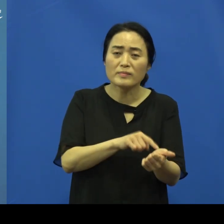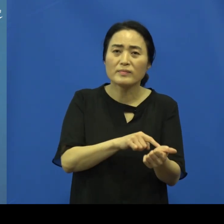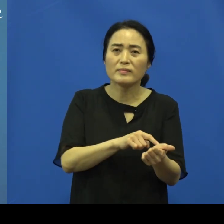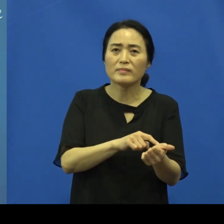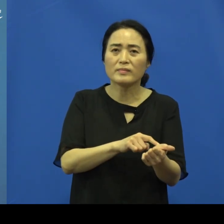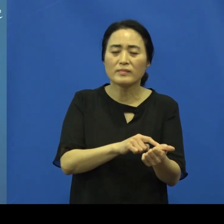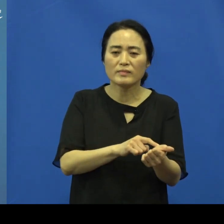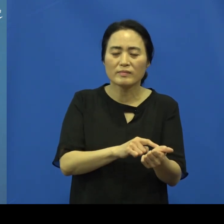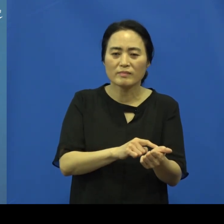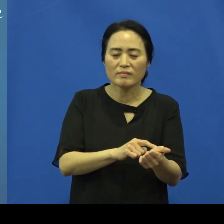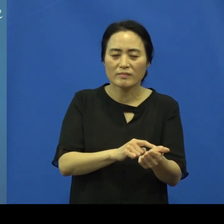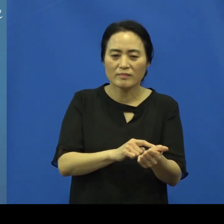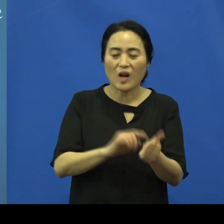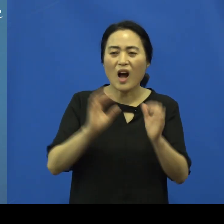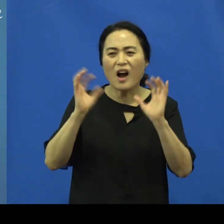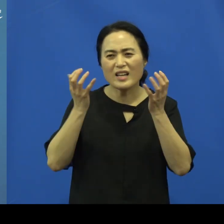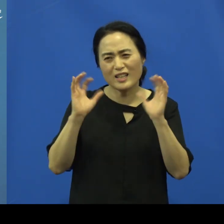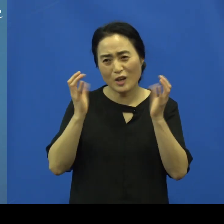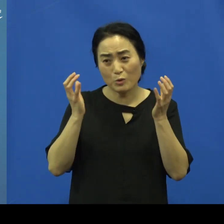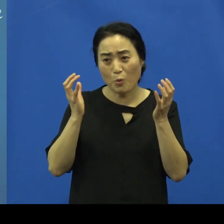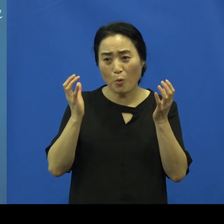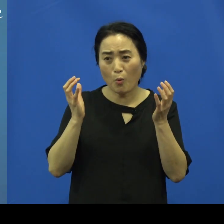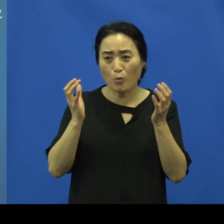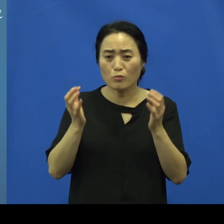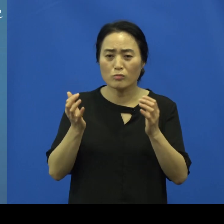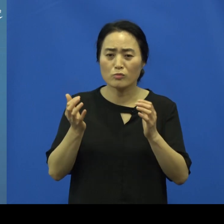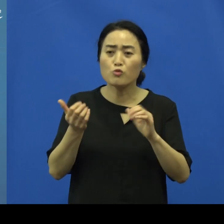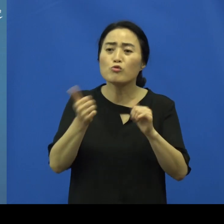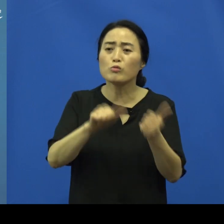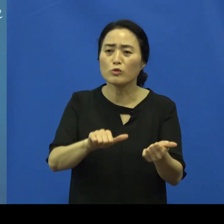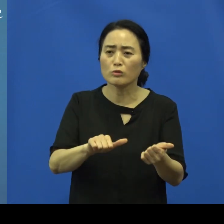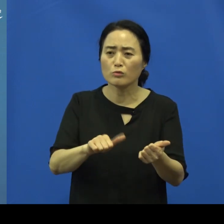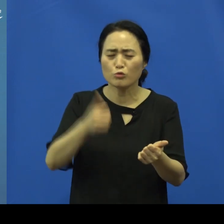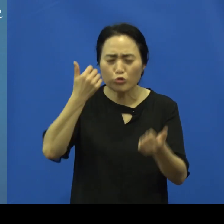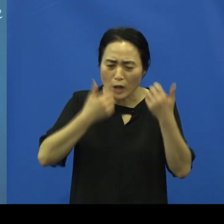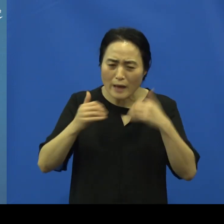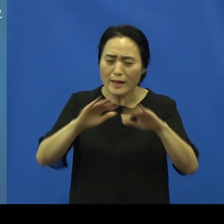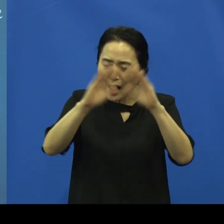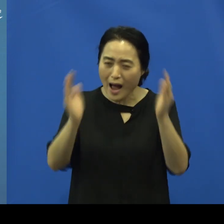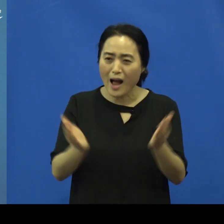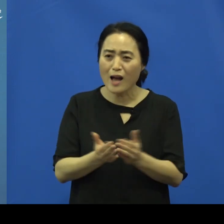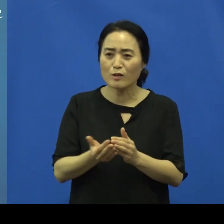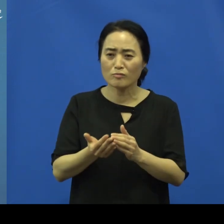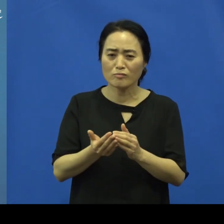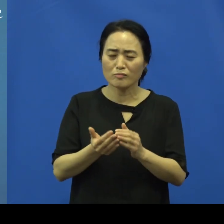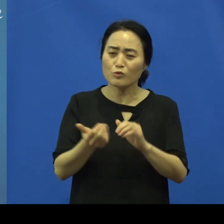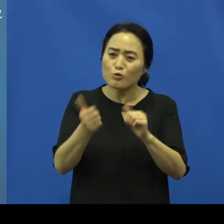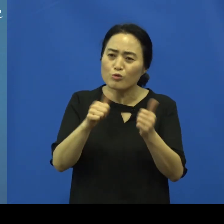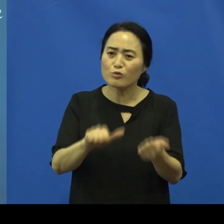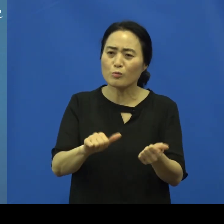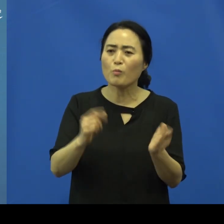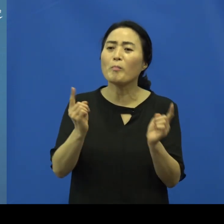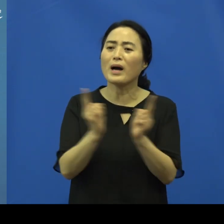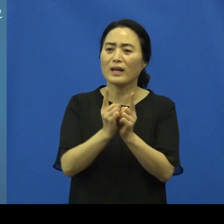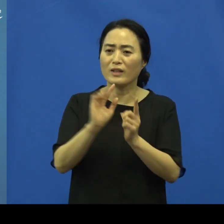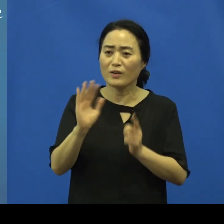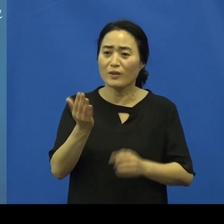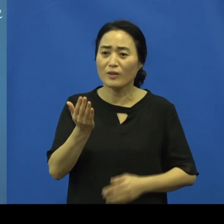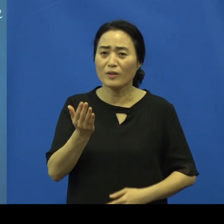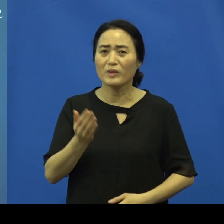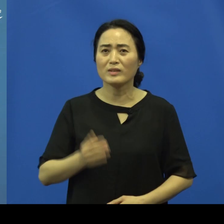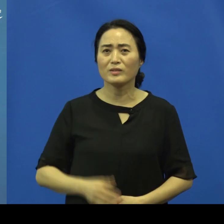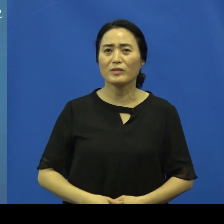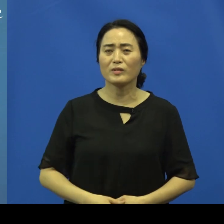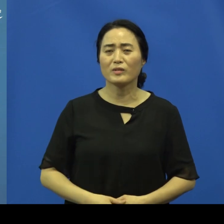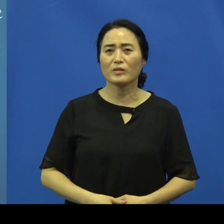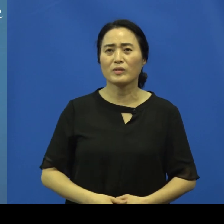이 어린 아이라도 예외가 아닌 거죠. 이 세상에 어린아이도 죽을 수 있다는 거죠. 이게 저주 아래 있는